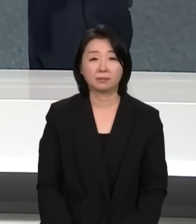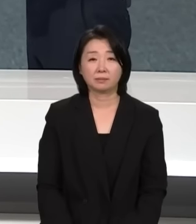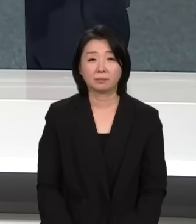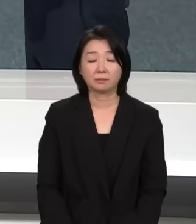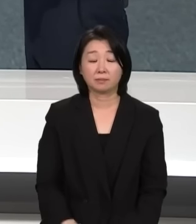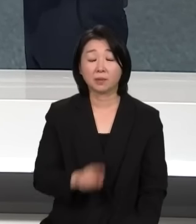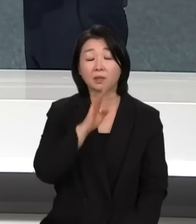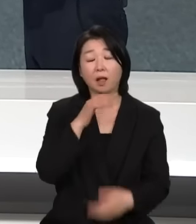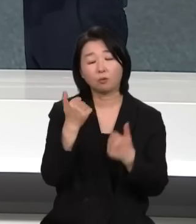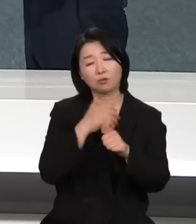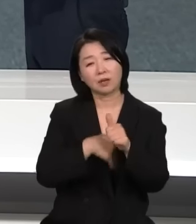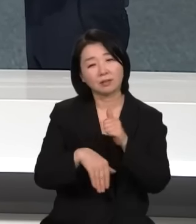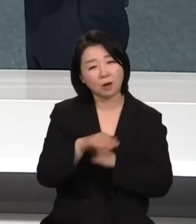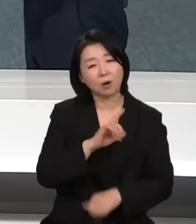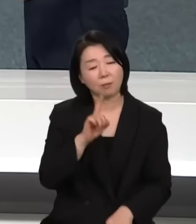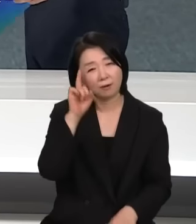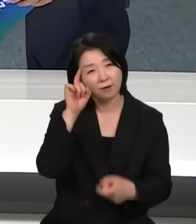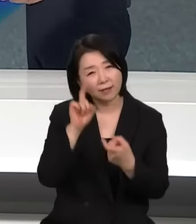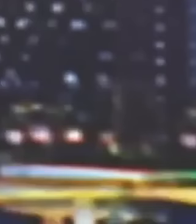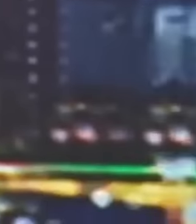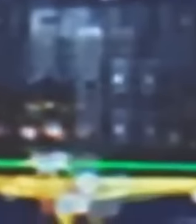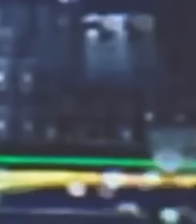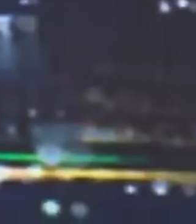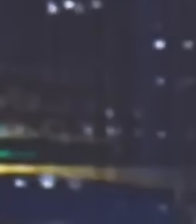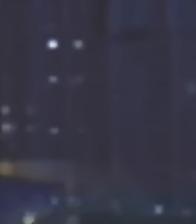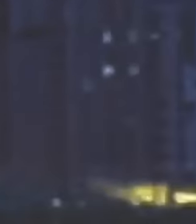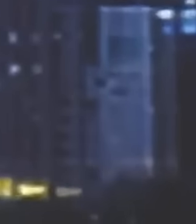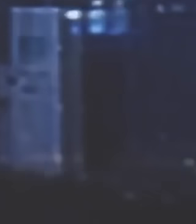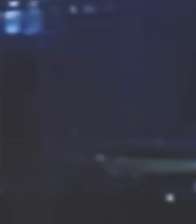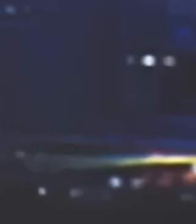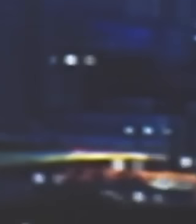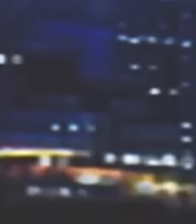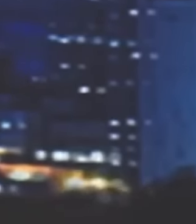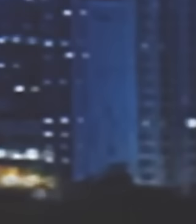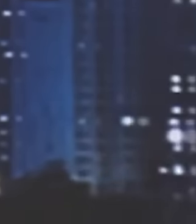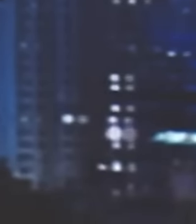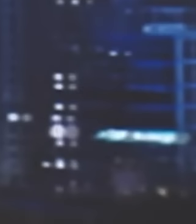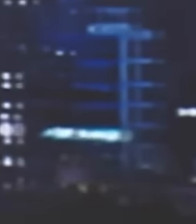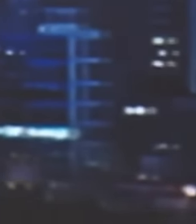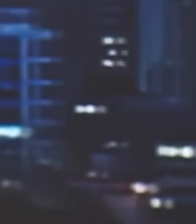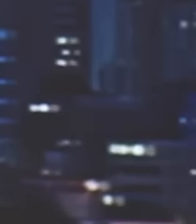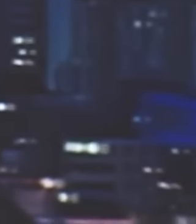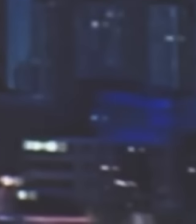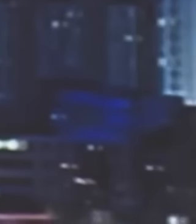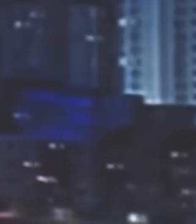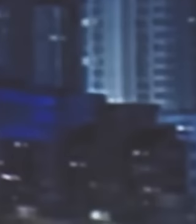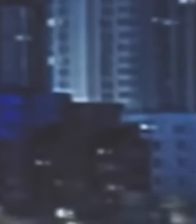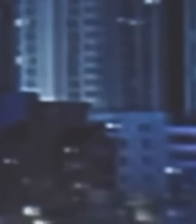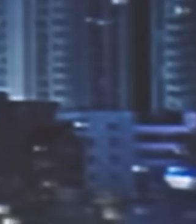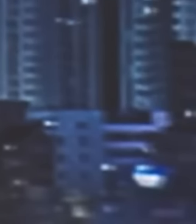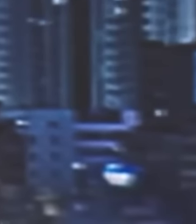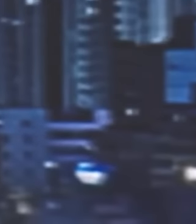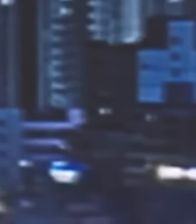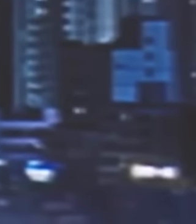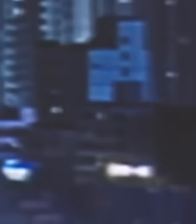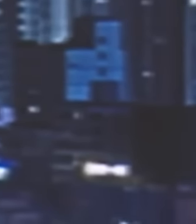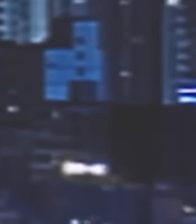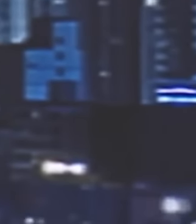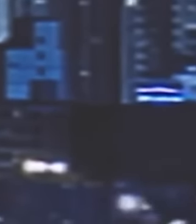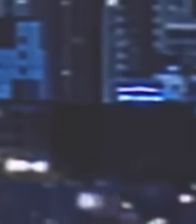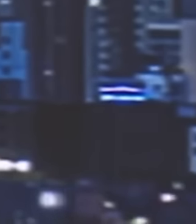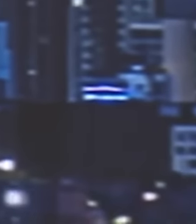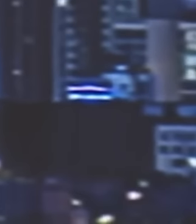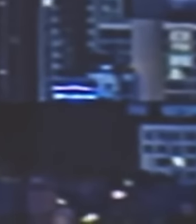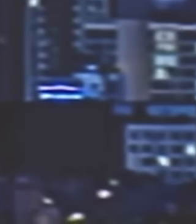내일 국회 상황이 좀 관심이 클 것 같습니다 JTBC 뉴스를 시청해 주신 여러분 고맙습니다 저희는 저녁 6시